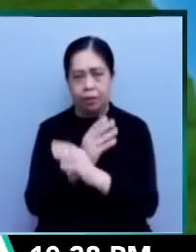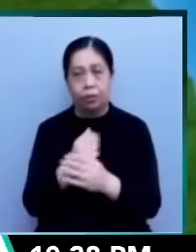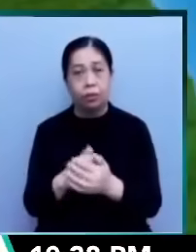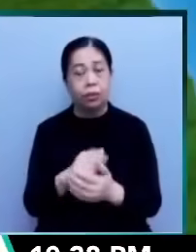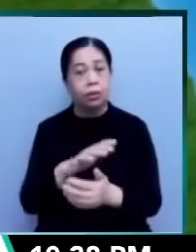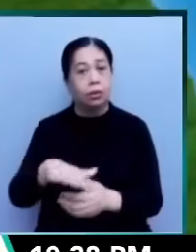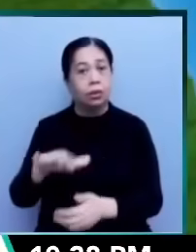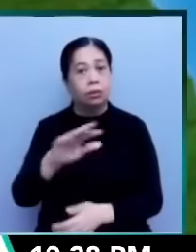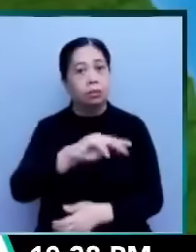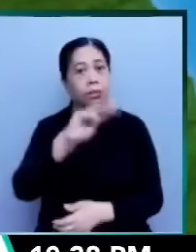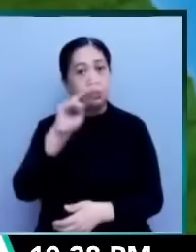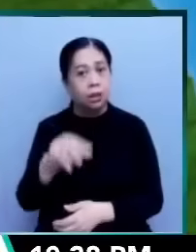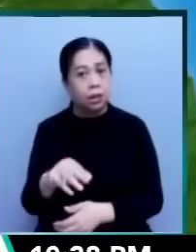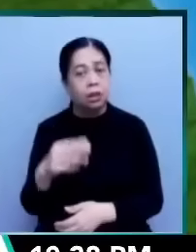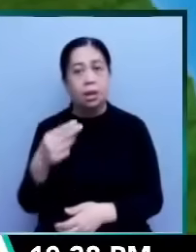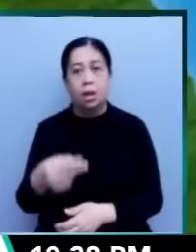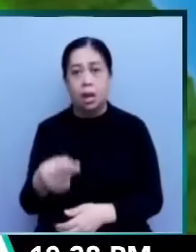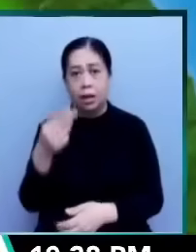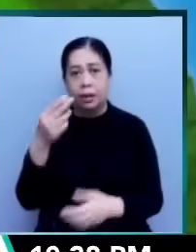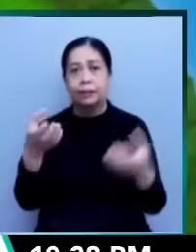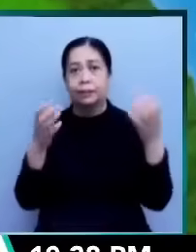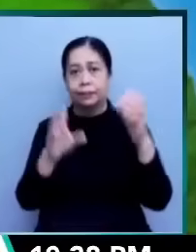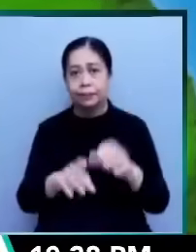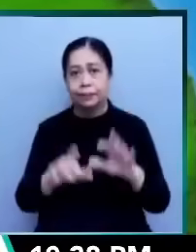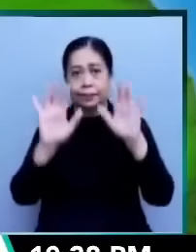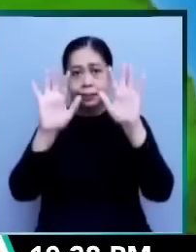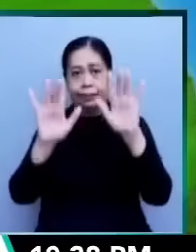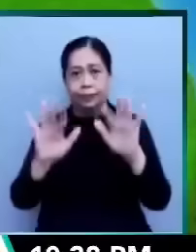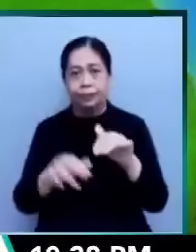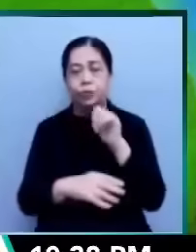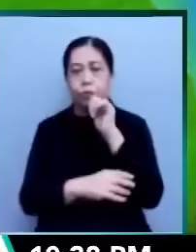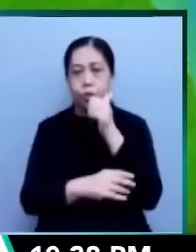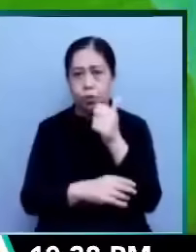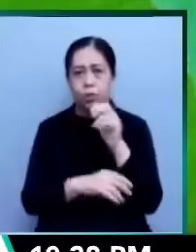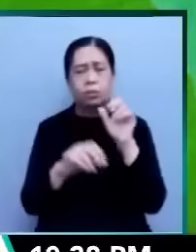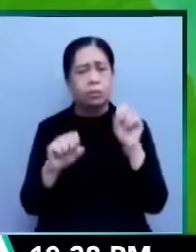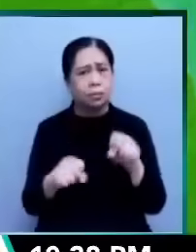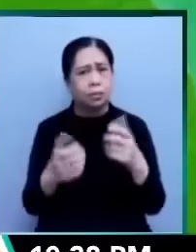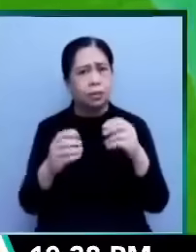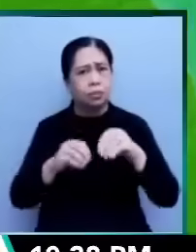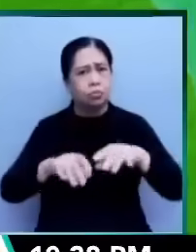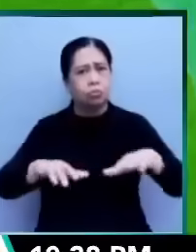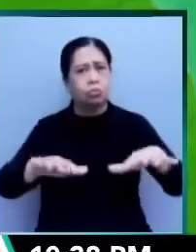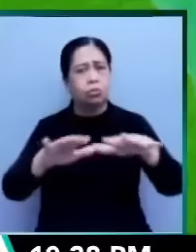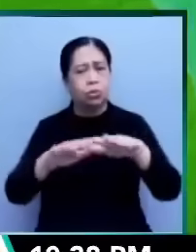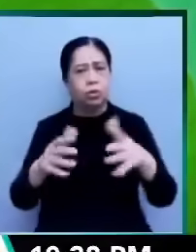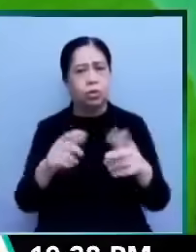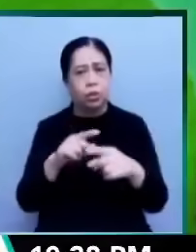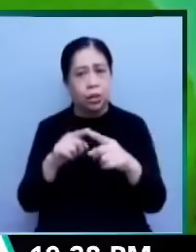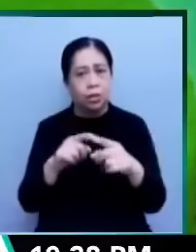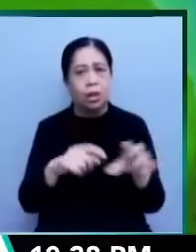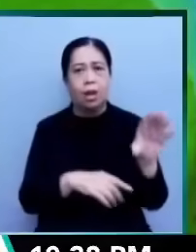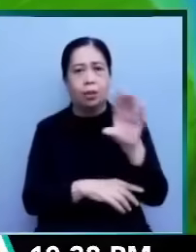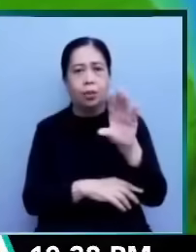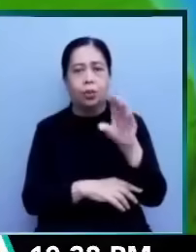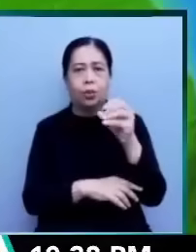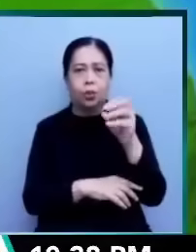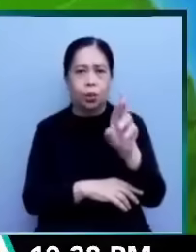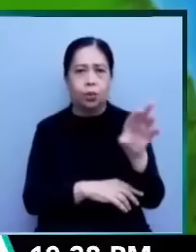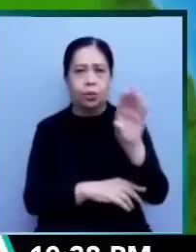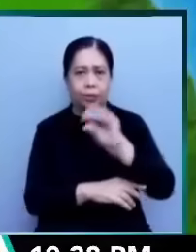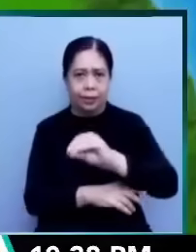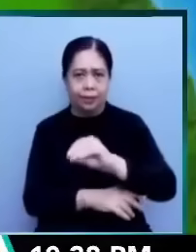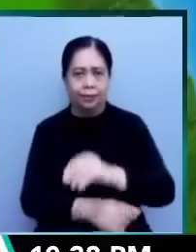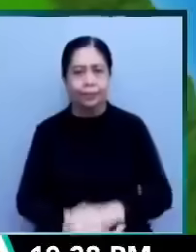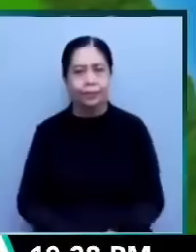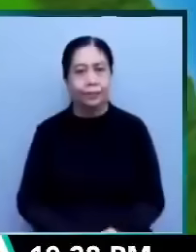Manila, mataas pa rin po ang tsansa ng ulan bukas at posibleng malawakan yan pagsapit ng hapon o kaya naman ay sa gabi. Kaya para